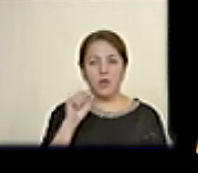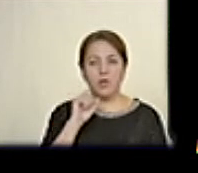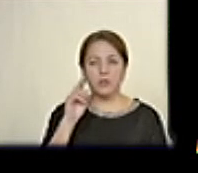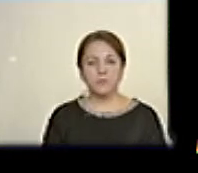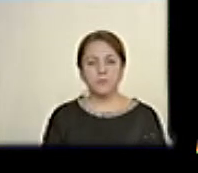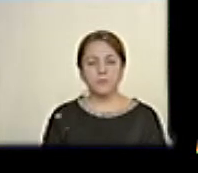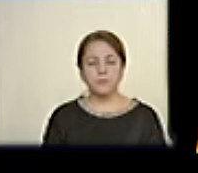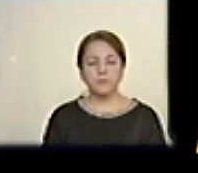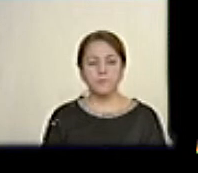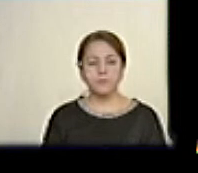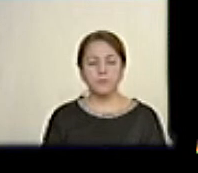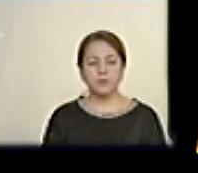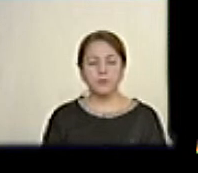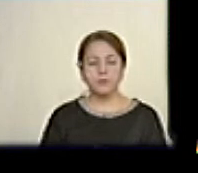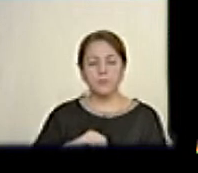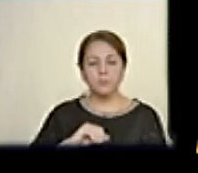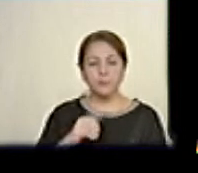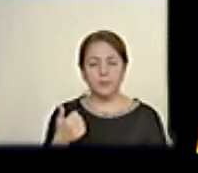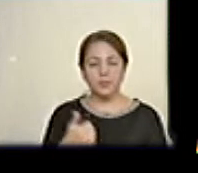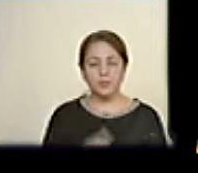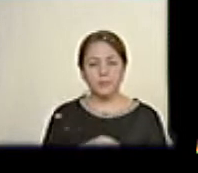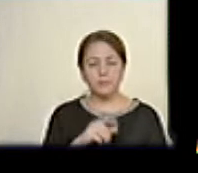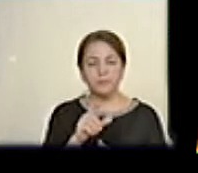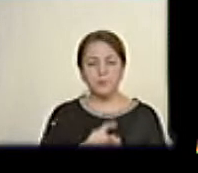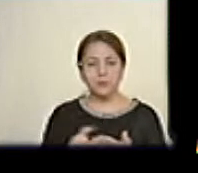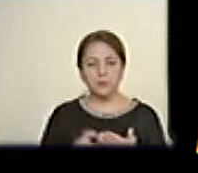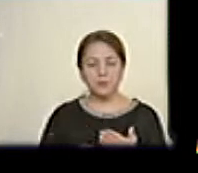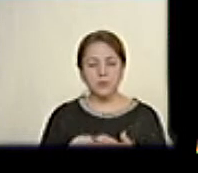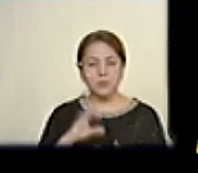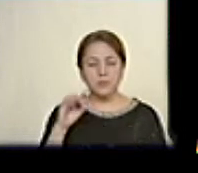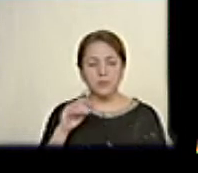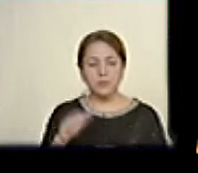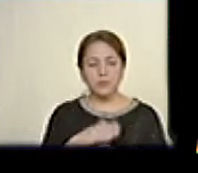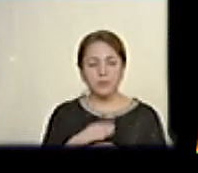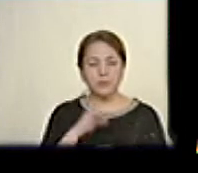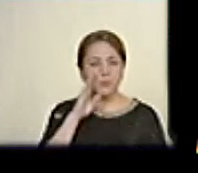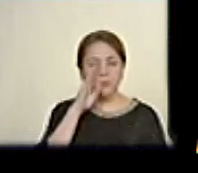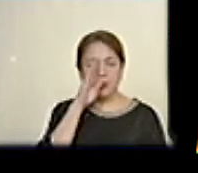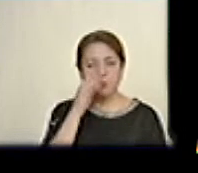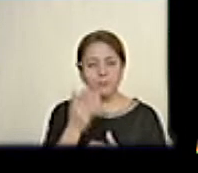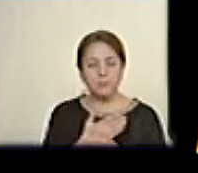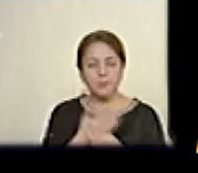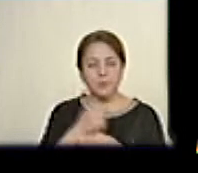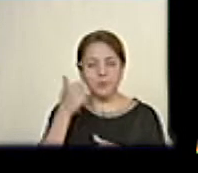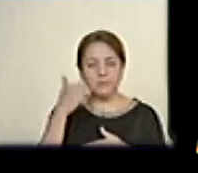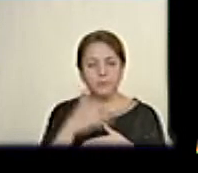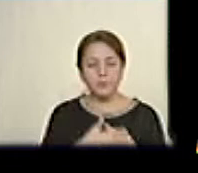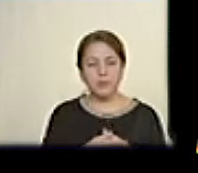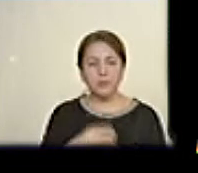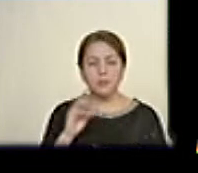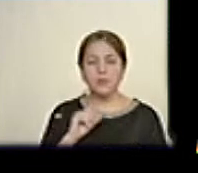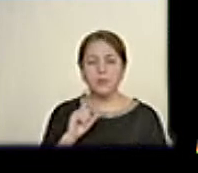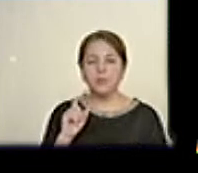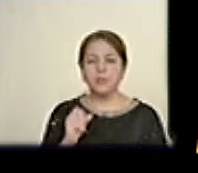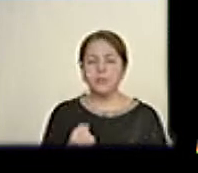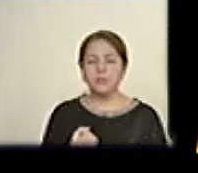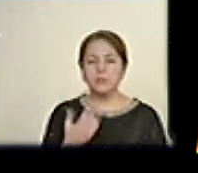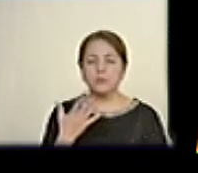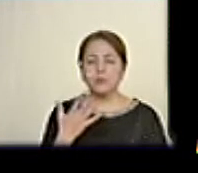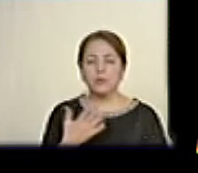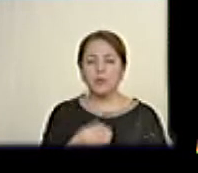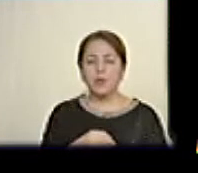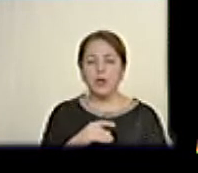стихотворения? Прежде всего, произведение «С добрым утром» помогает понять, насколько поэт любил